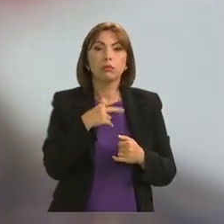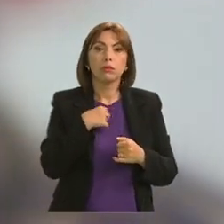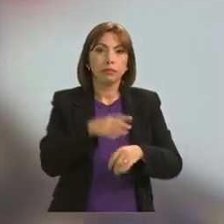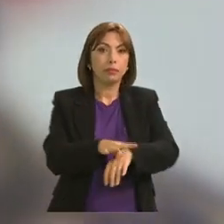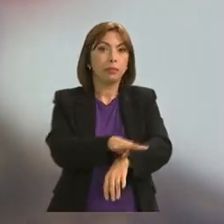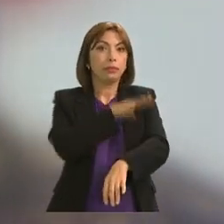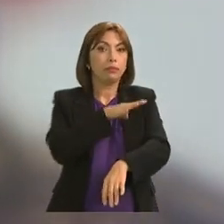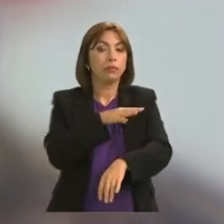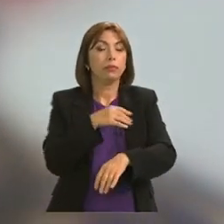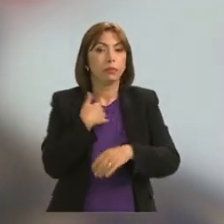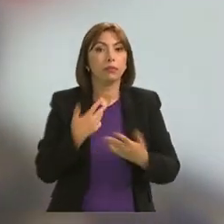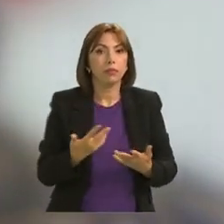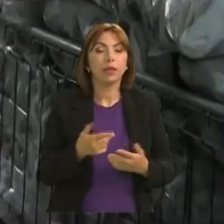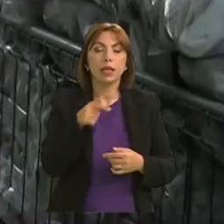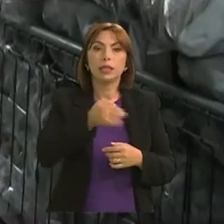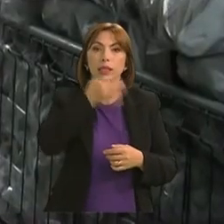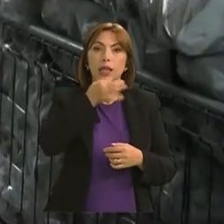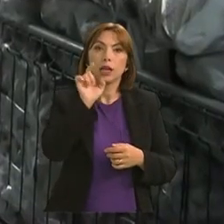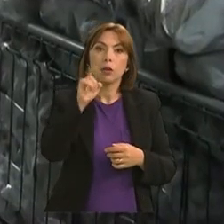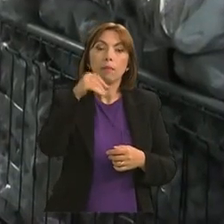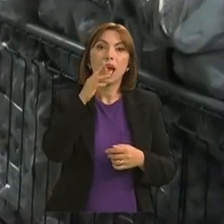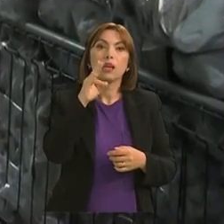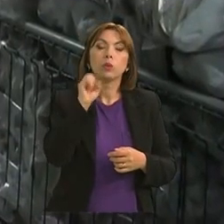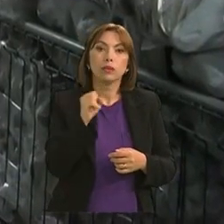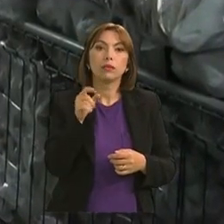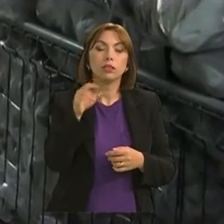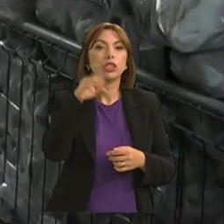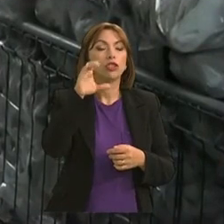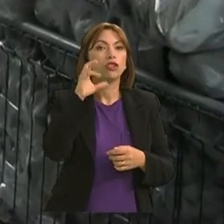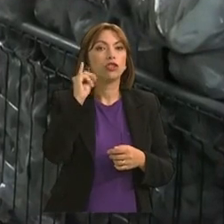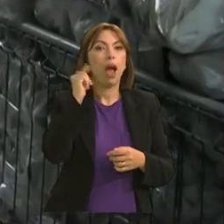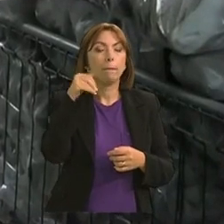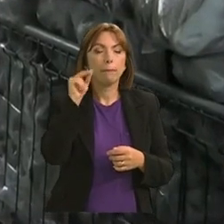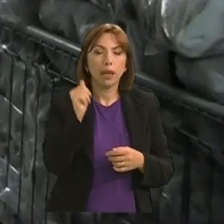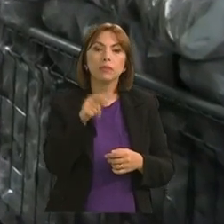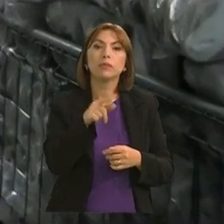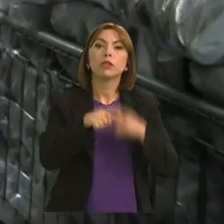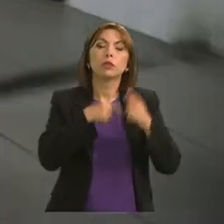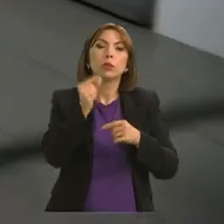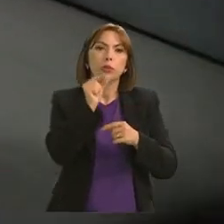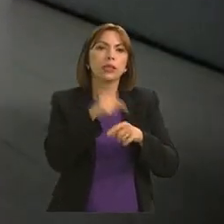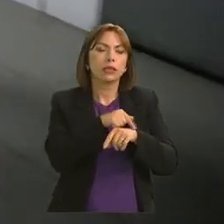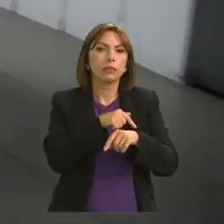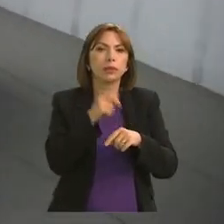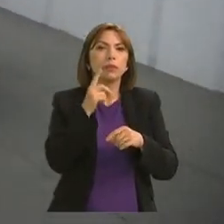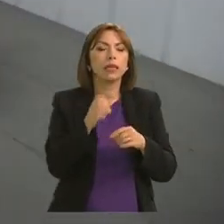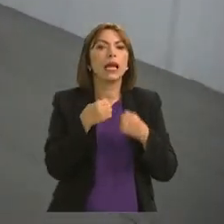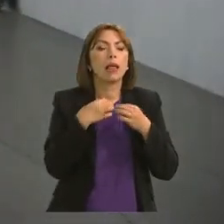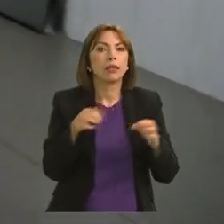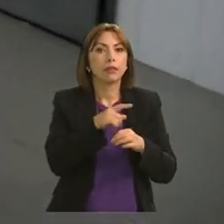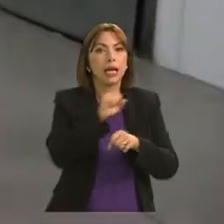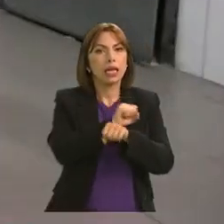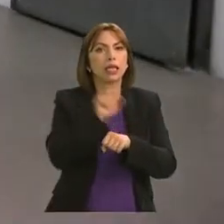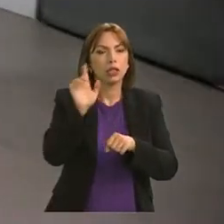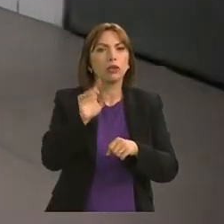zbârlește carnea pe mine. Acestea sunt declarațiile lui Marius Ciampar la puțin timp după eliberare. În închisoare avea statutul de viețaș și îi spășea